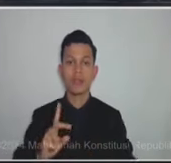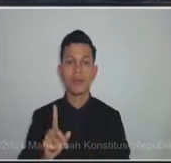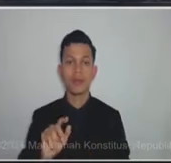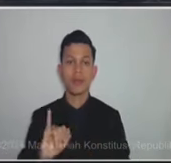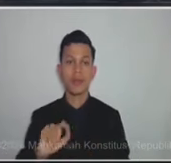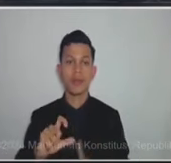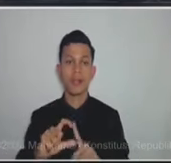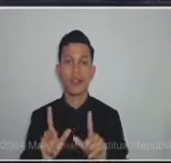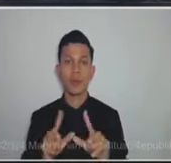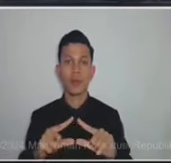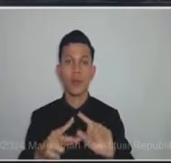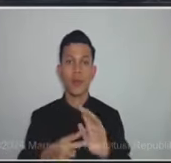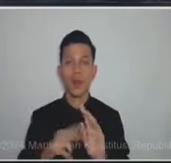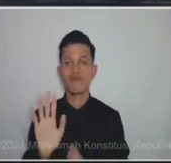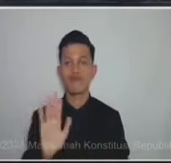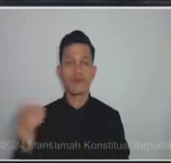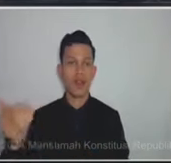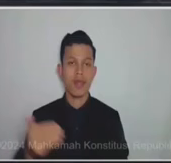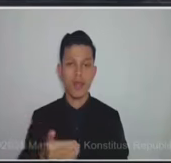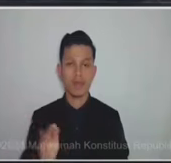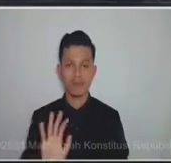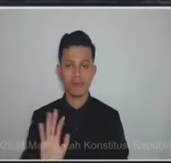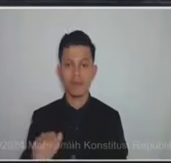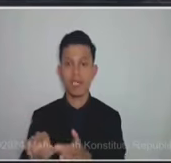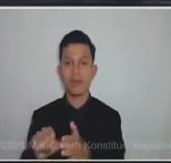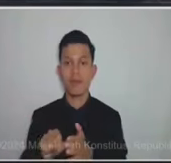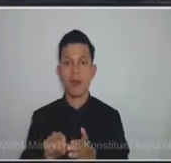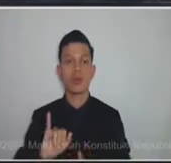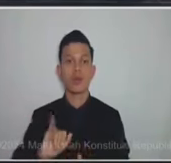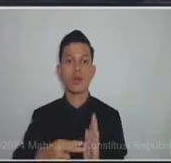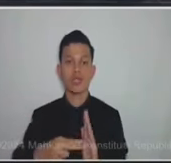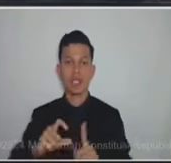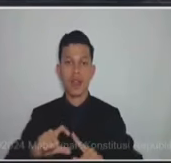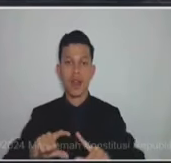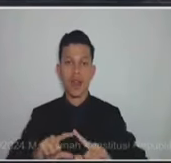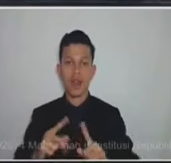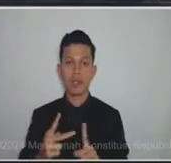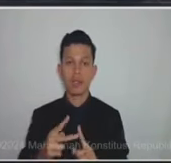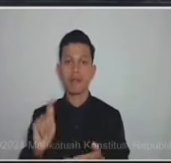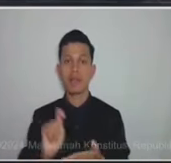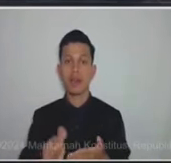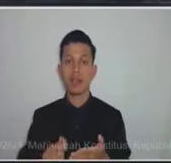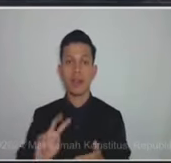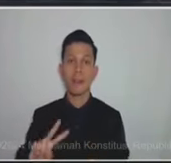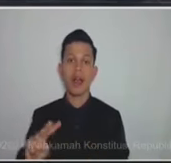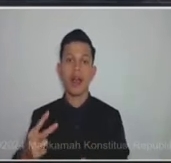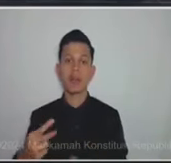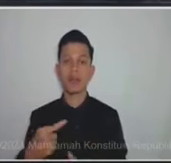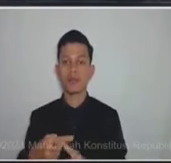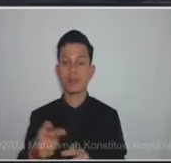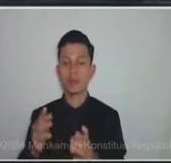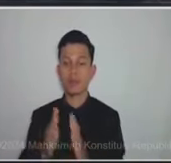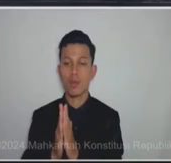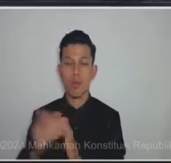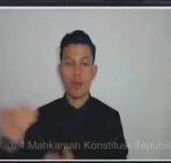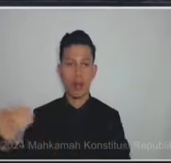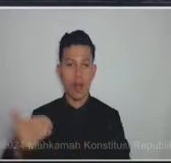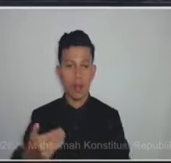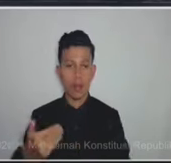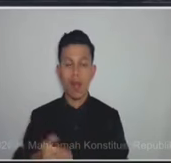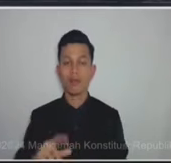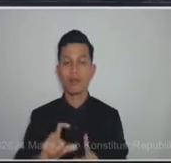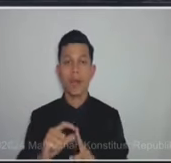Mansur dengan dibantu oleh Indah Karma Daniah sebagai panitra pengganti serta dihadiri oleh pemohon dewan